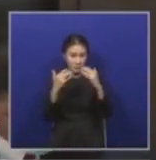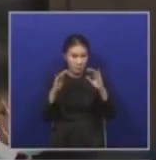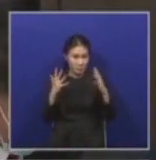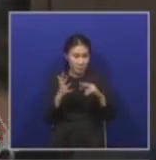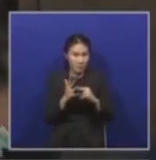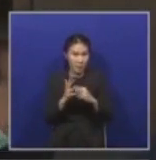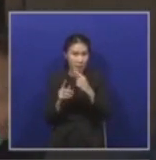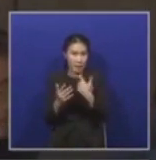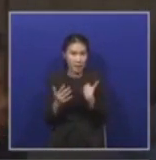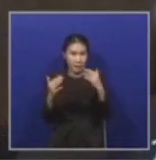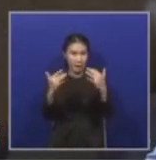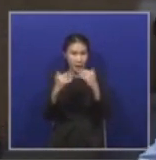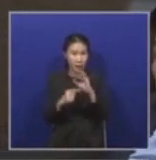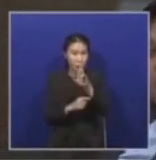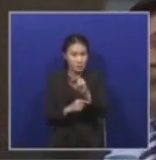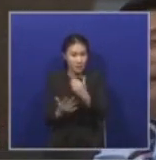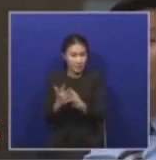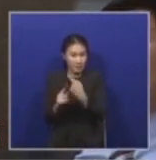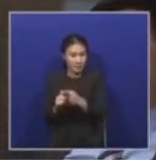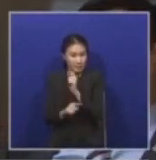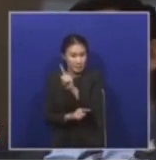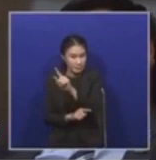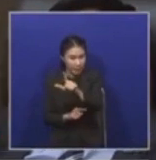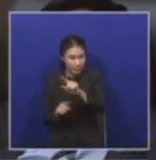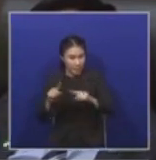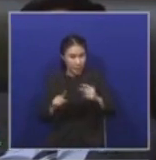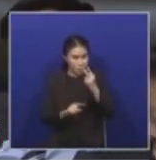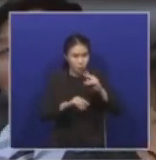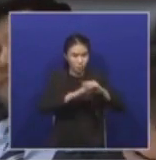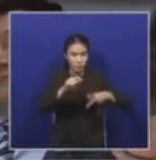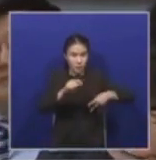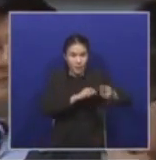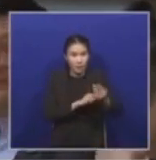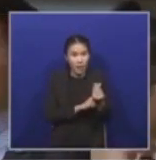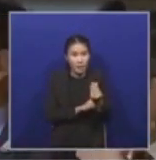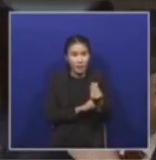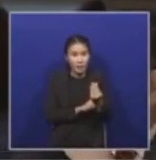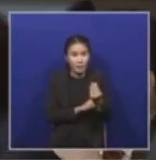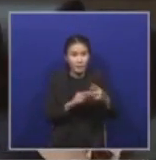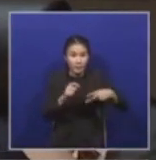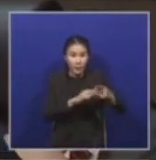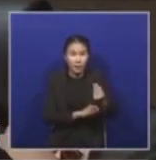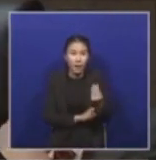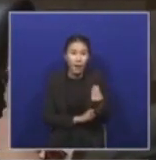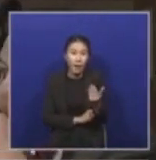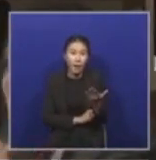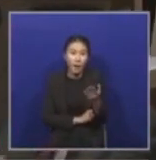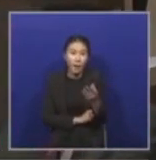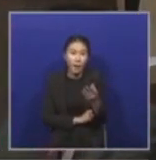เดือนหนึ่งหลายล้านครับตัดไปทั้งหมดท่านประธานครับเท่าไหร่ฮะทายดูครับ